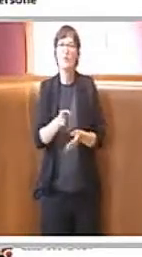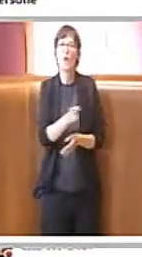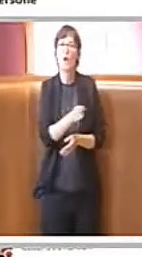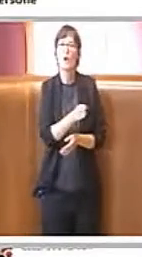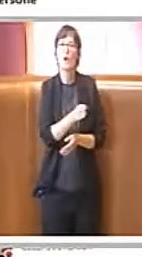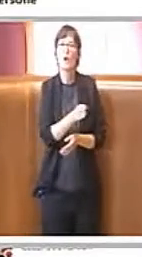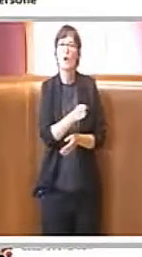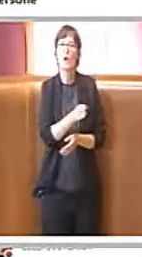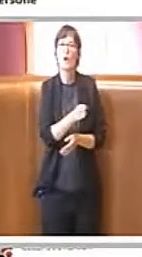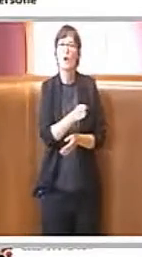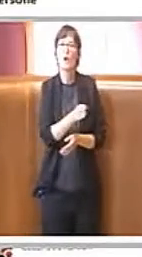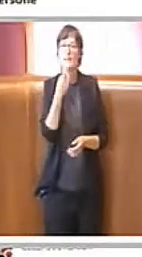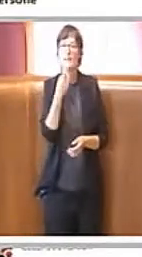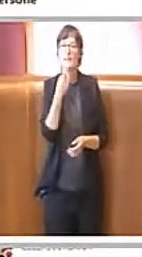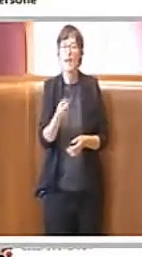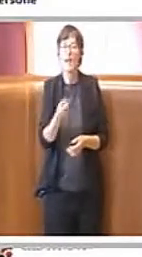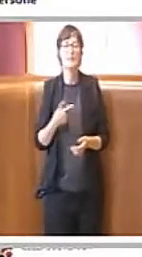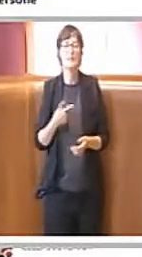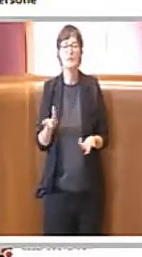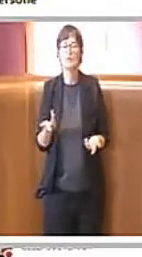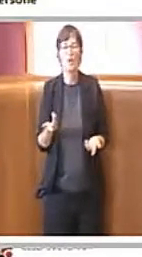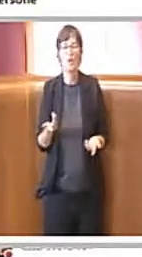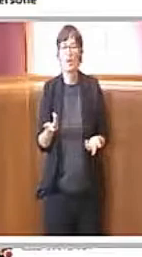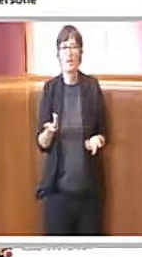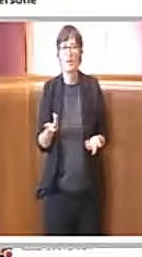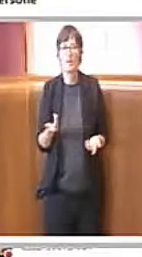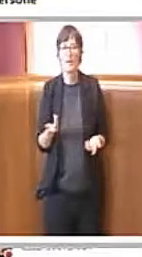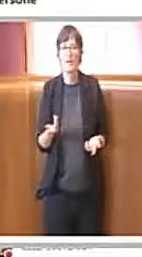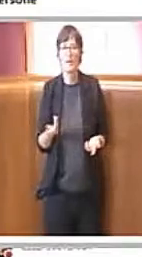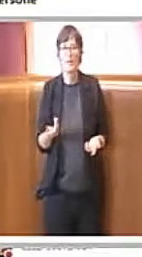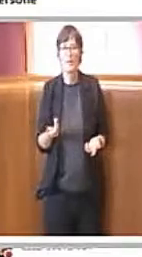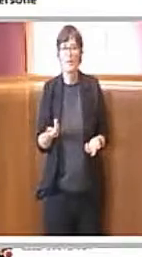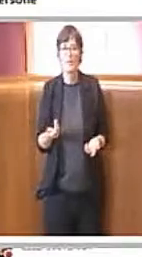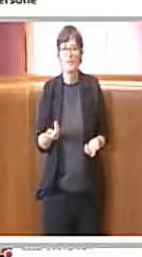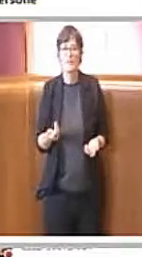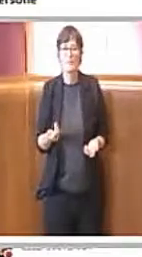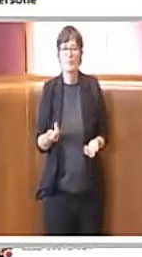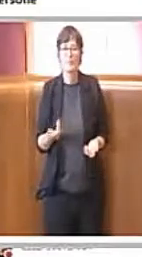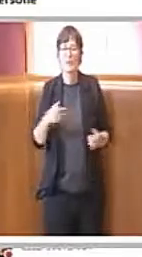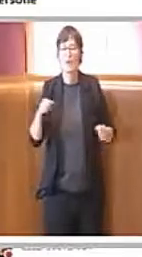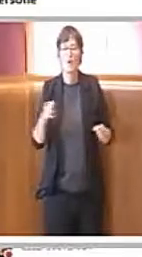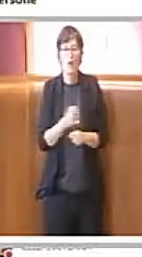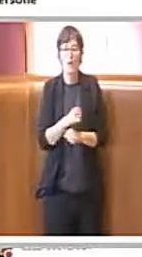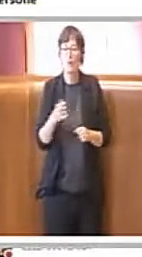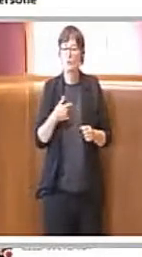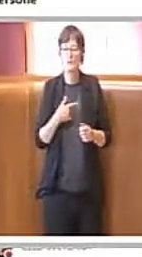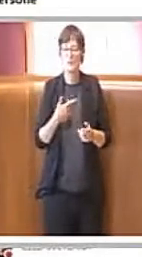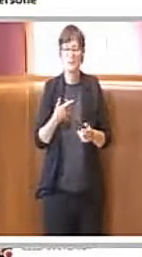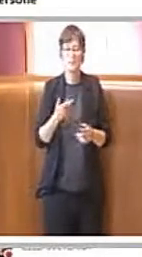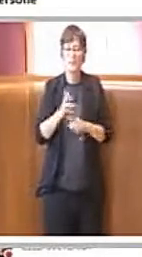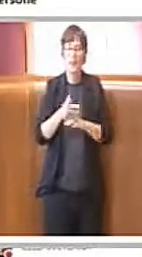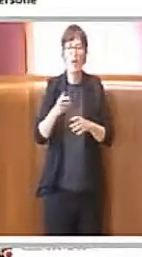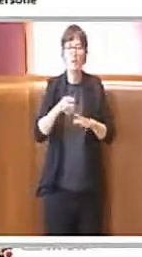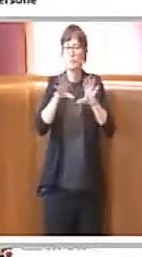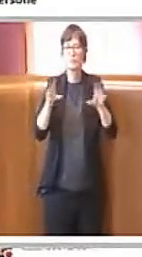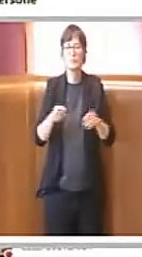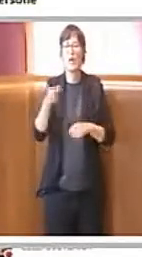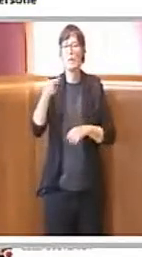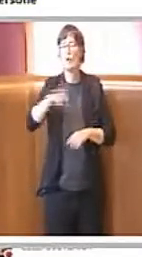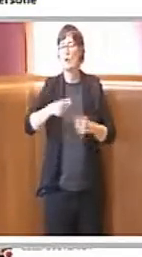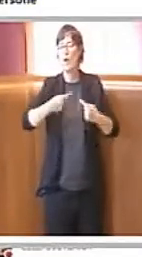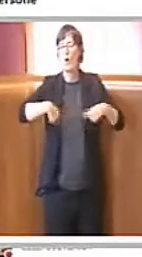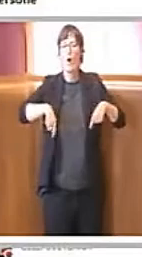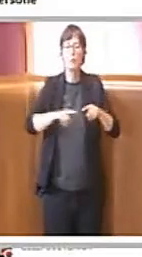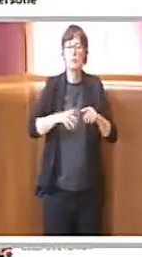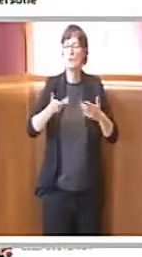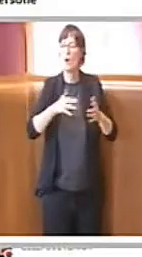questioni che sono state ampiamente dette in commissione, poi interviene il centrodestra e dice una sanatoria per tutti i centri sociali, cioè uno dice